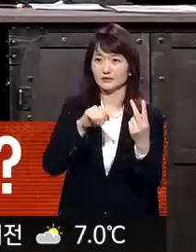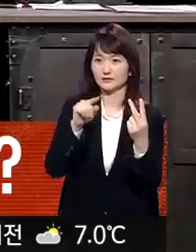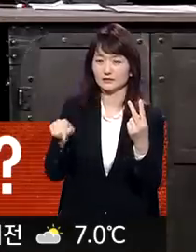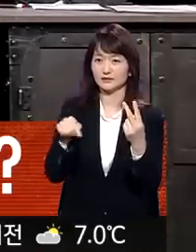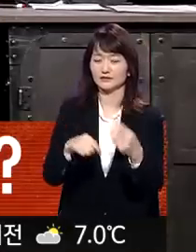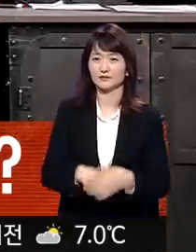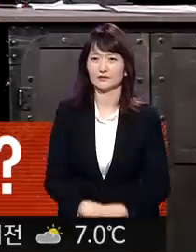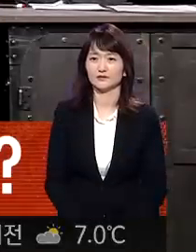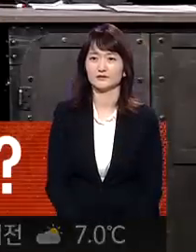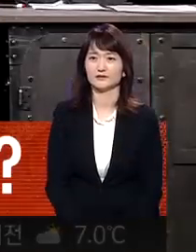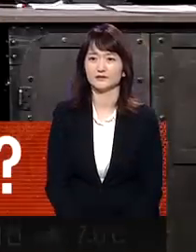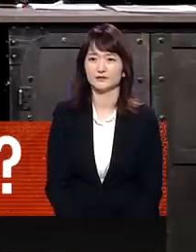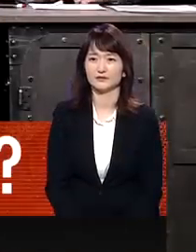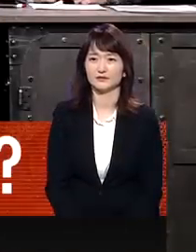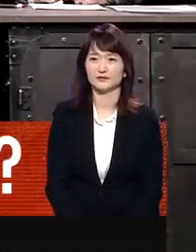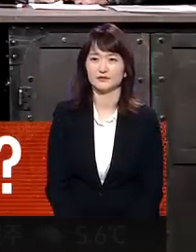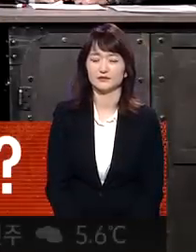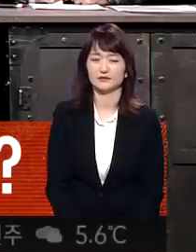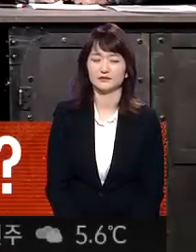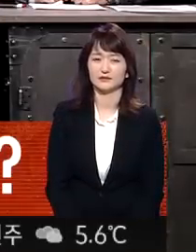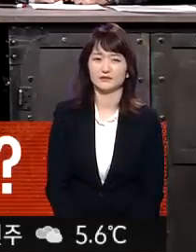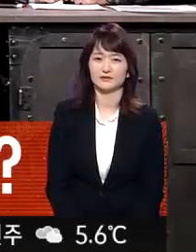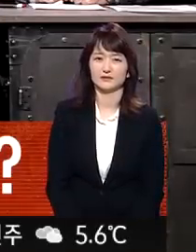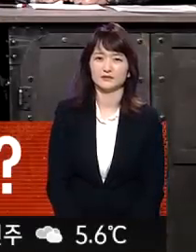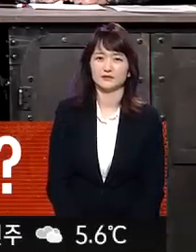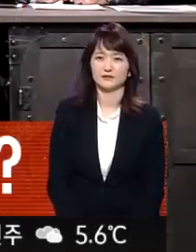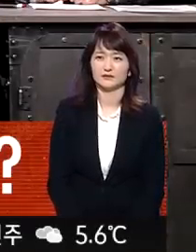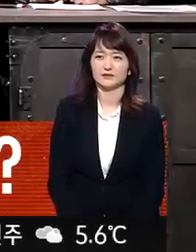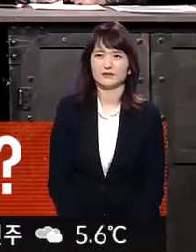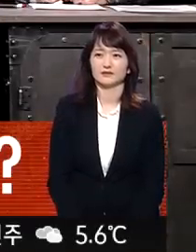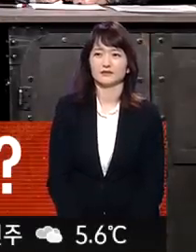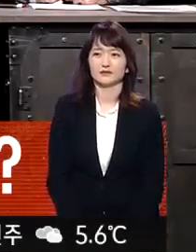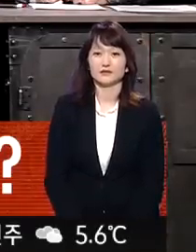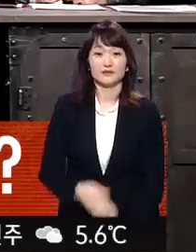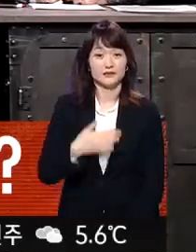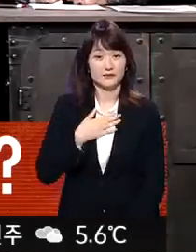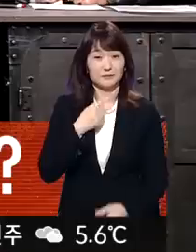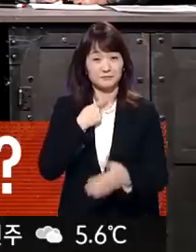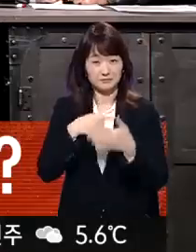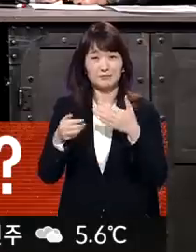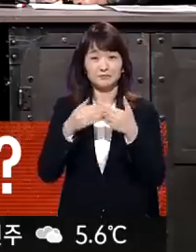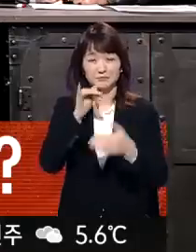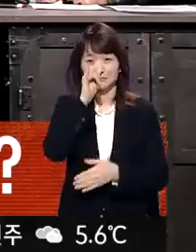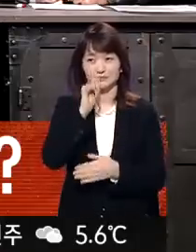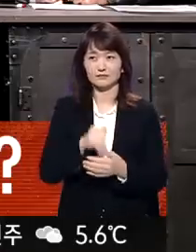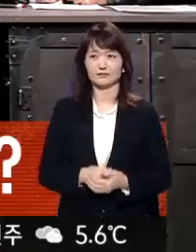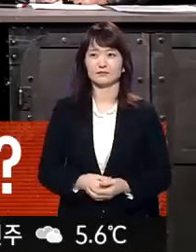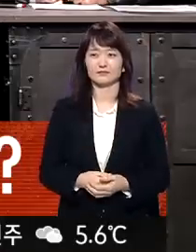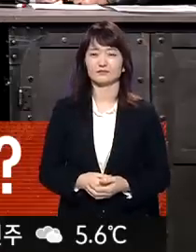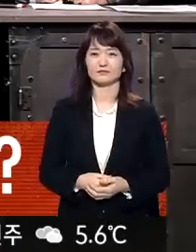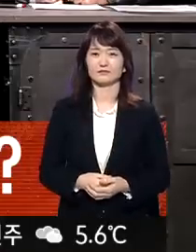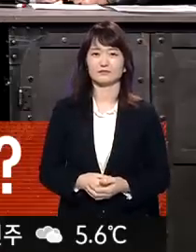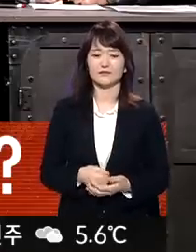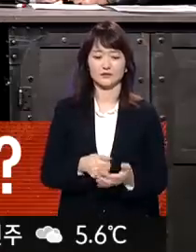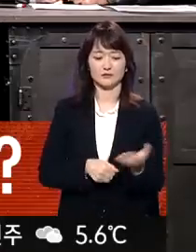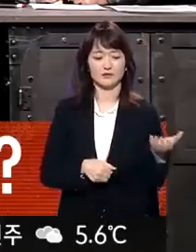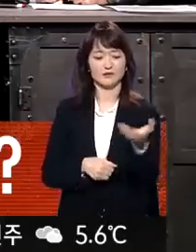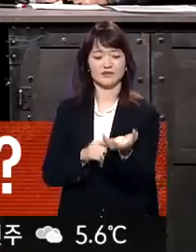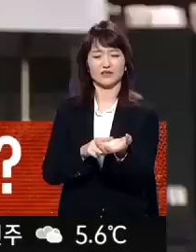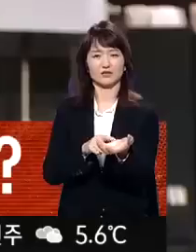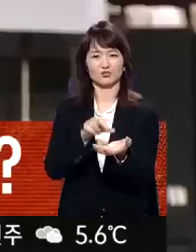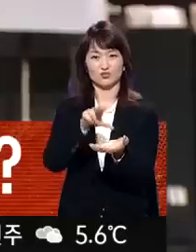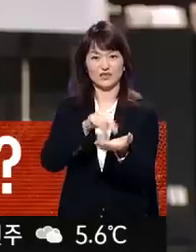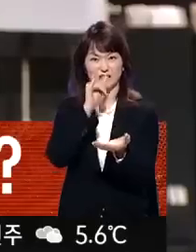아, 좋습니다. 자, 그렇다면 우리 승현님부터 들어볼까요? 똑같아요. 제가 경험이 있어 그렇습니다. 이게 사실 상온에 있어서 문제 있는 게 우유,